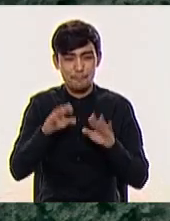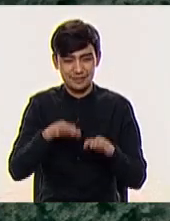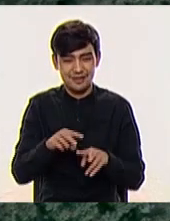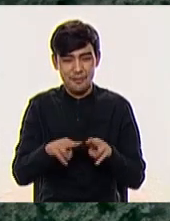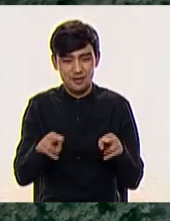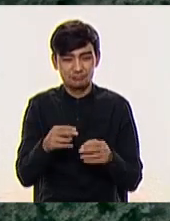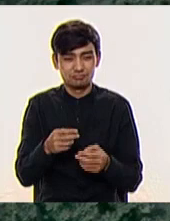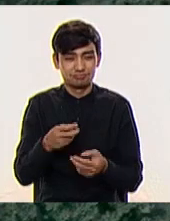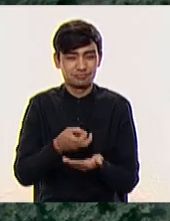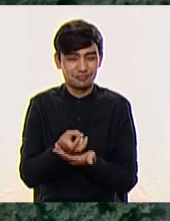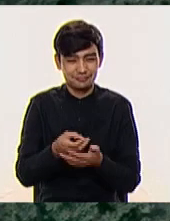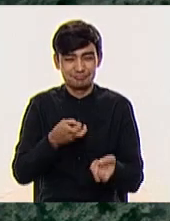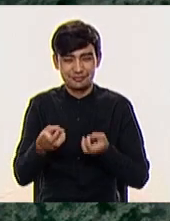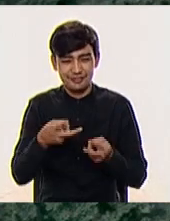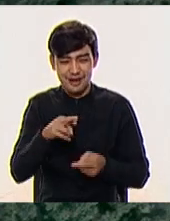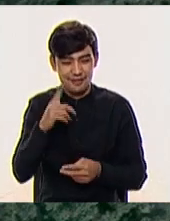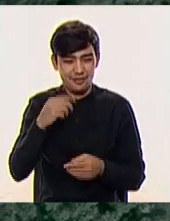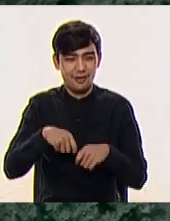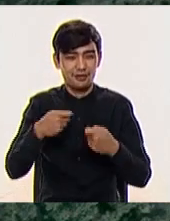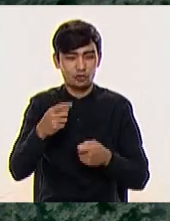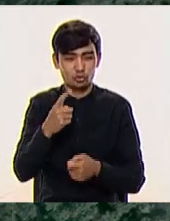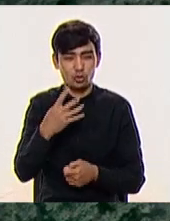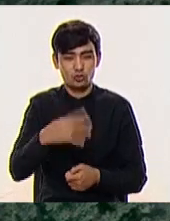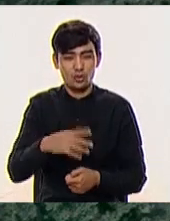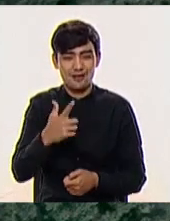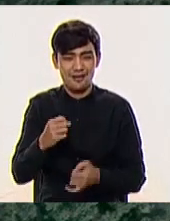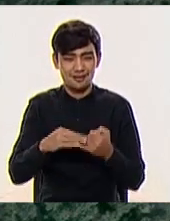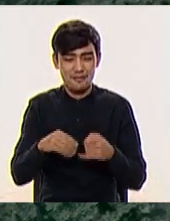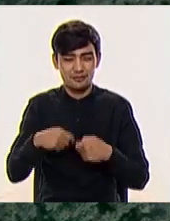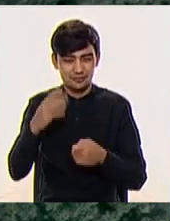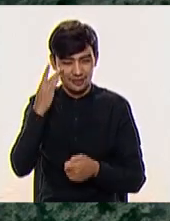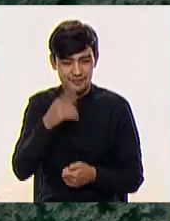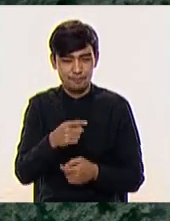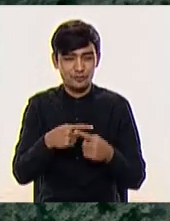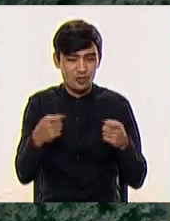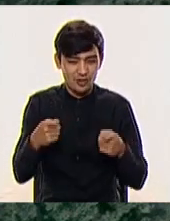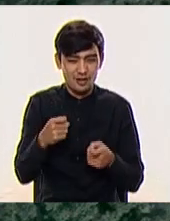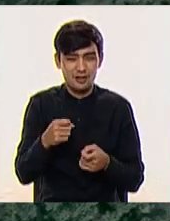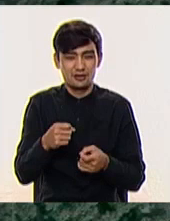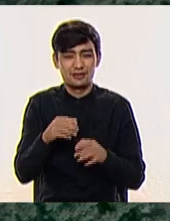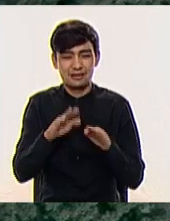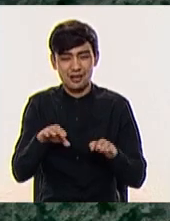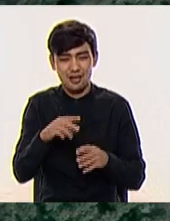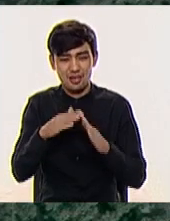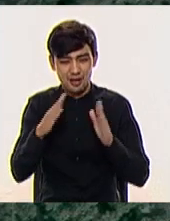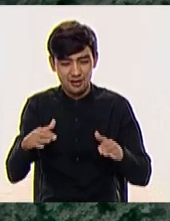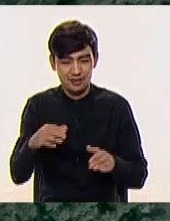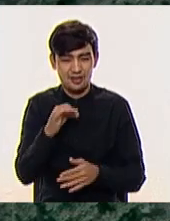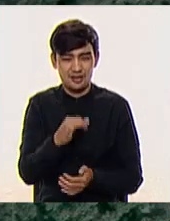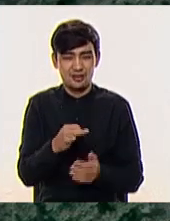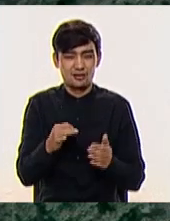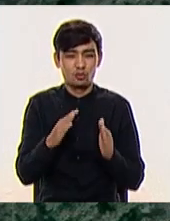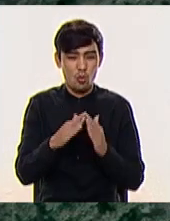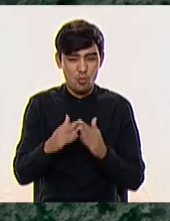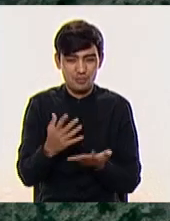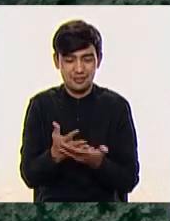же горнолыжного курорта планируют отдать 140 гектаров земли. Под эко-отель, гостевые дома и детский лагерь по 1,5 гектара. На один